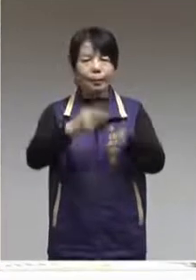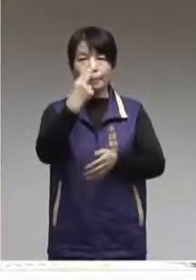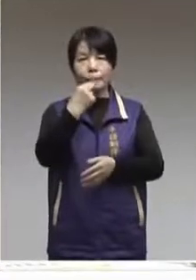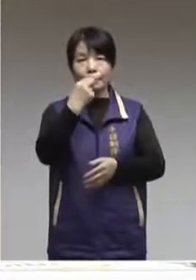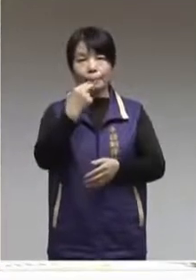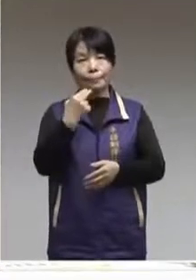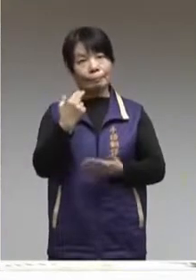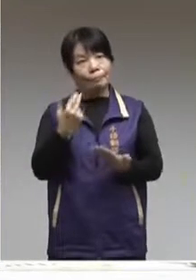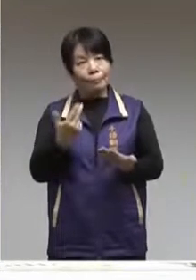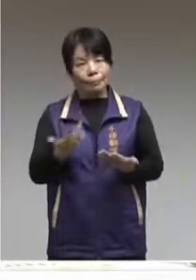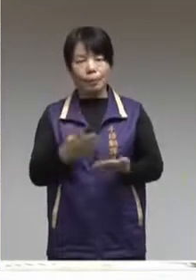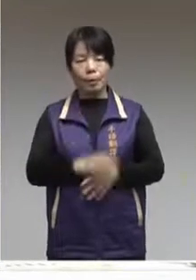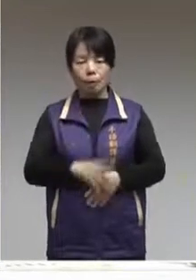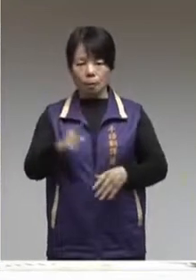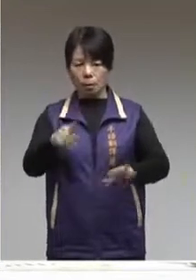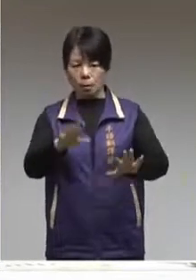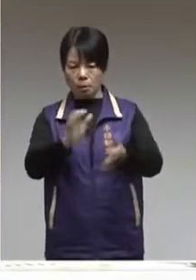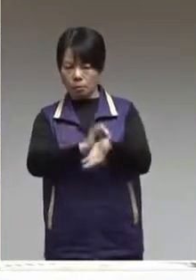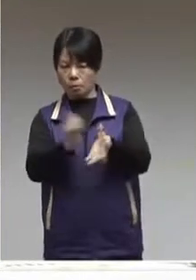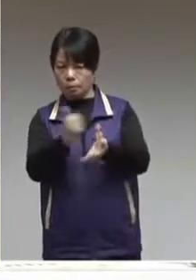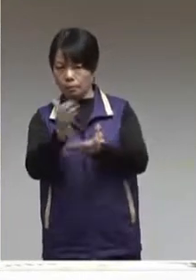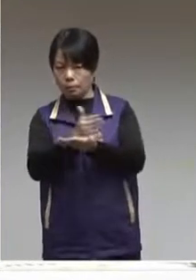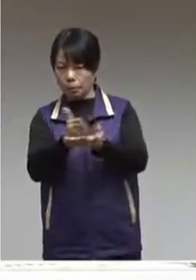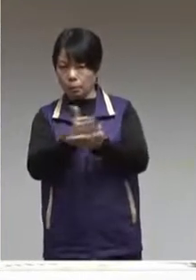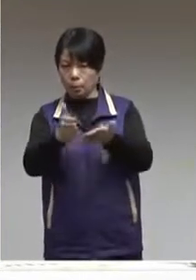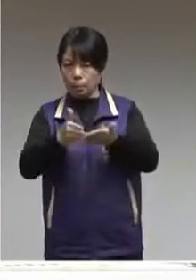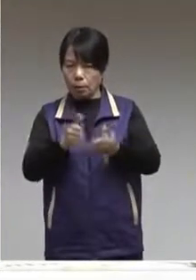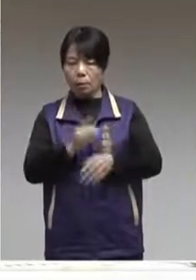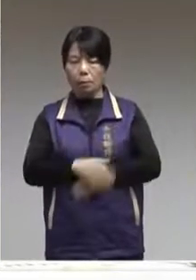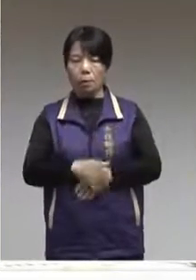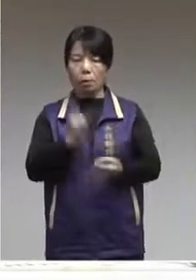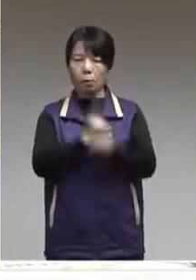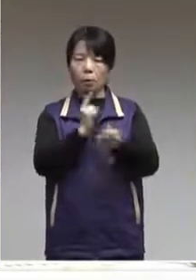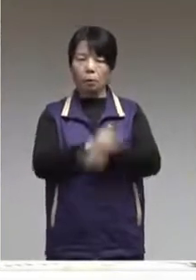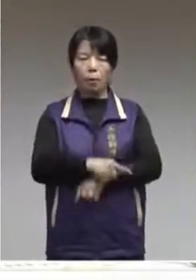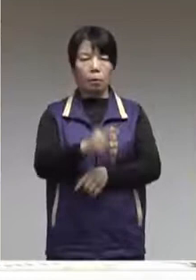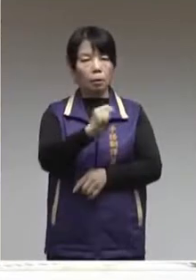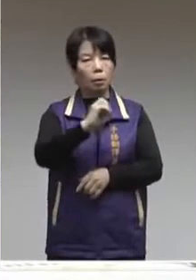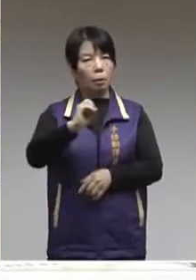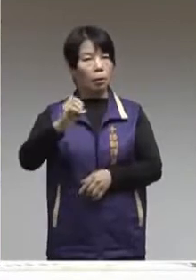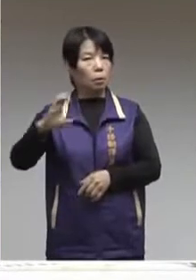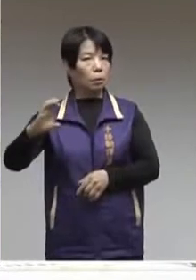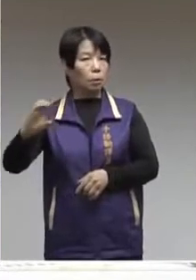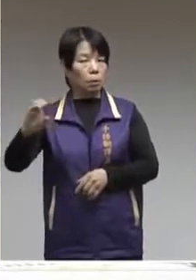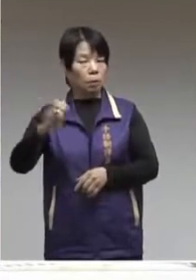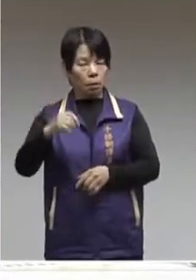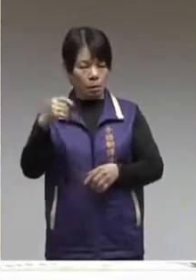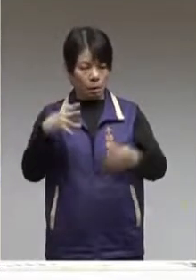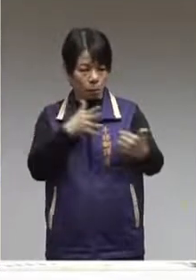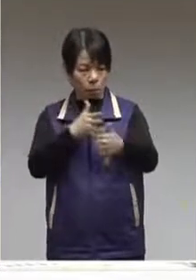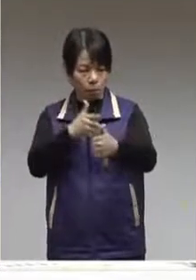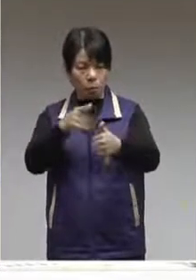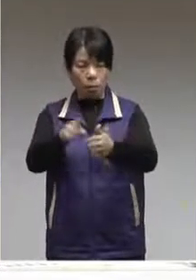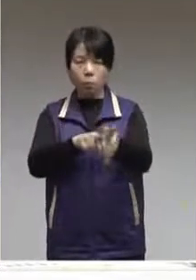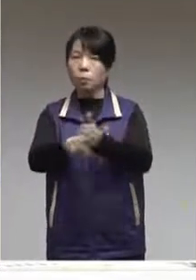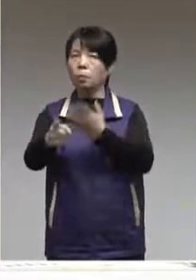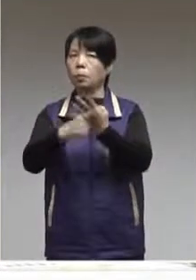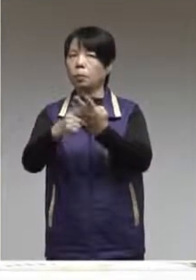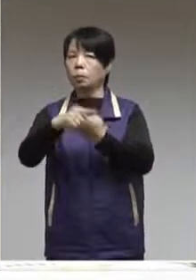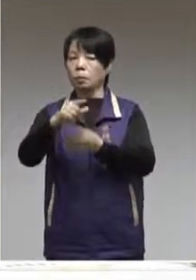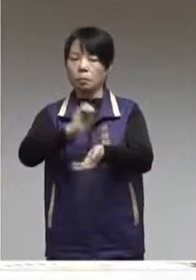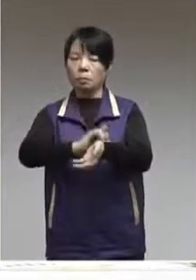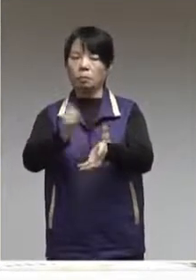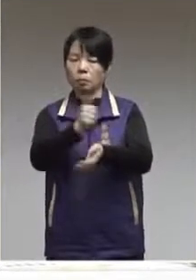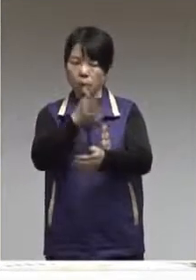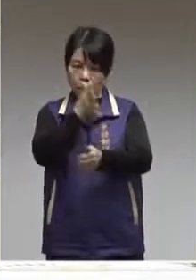学的观察、职业 TOCC 的询问，这个都还是要由专业医师来做。好